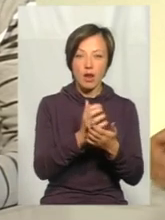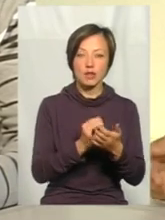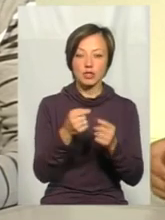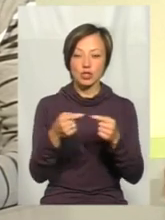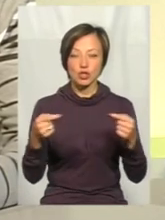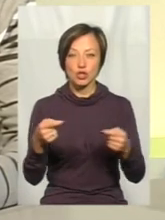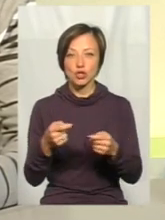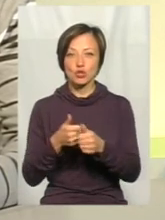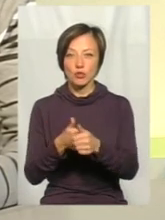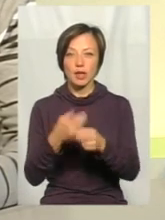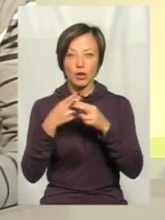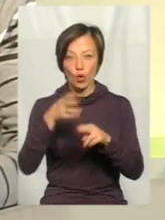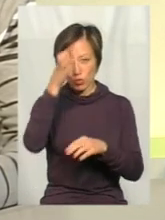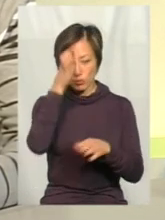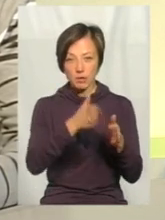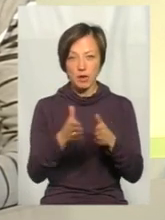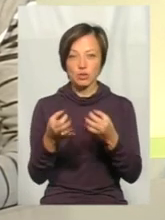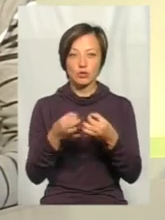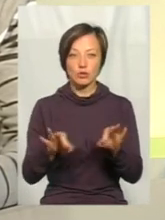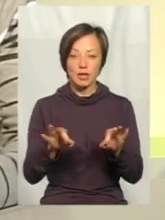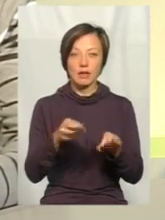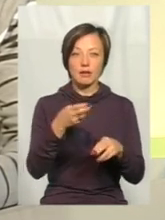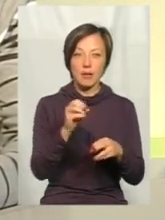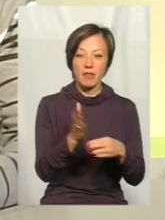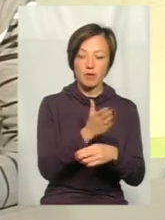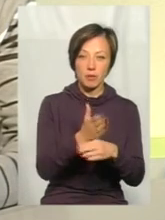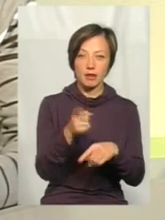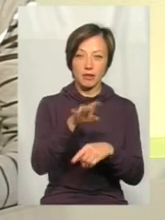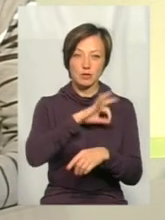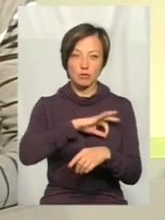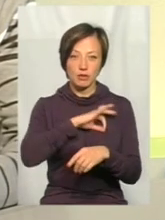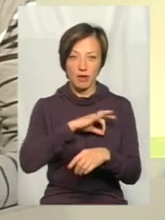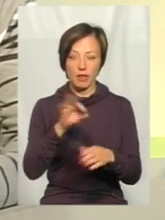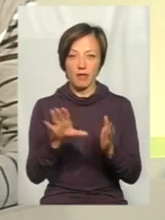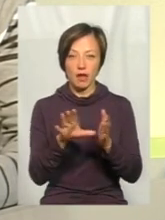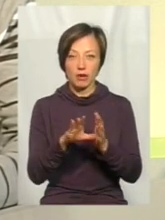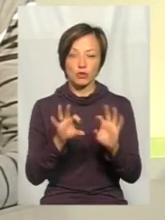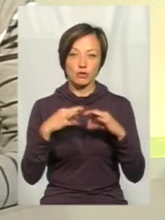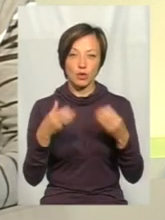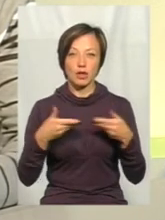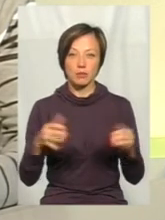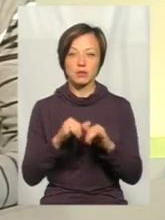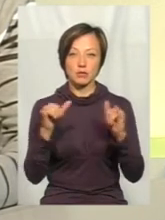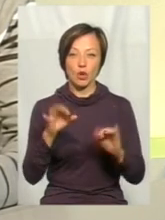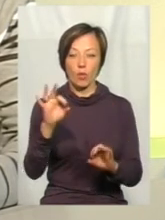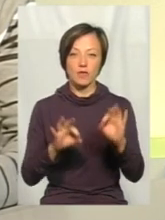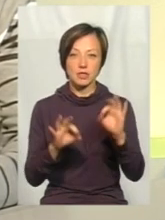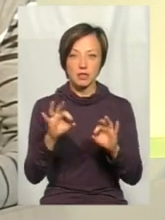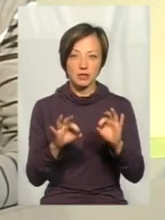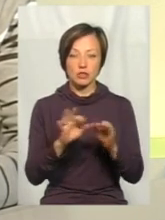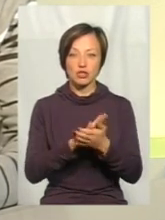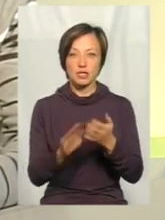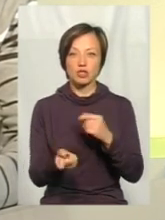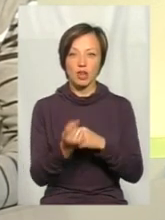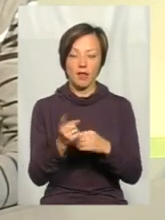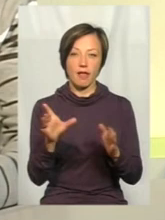супутні технології, розумні мережі, які дозволяють там, де ми генеруємо, там і споживати енергію, дозволять нам збільшити коефіцієнт чистих джерел енергії,